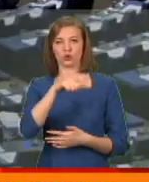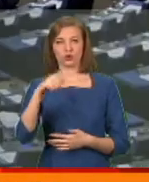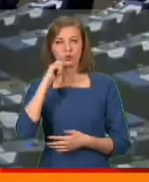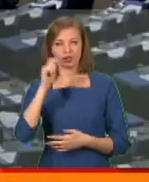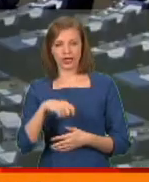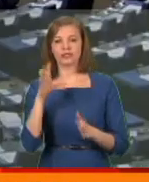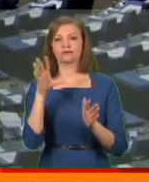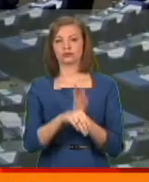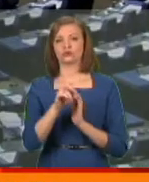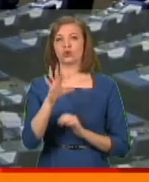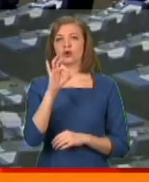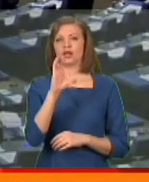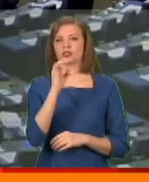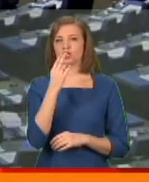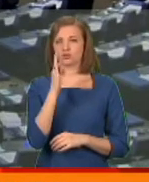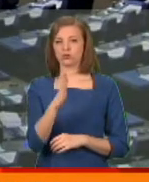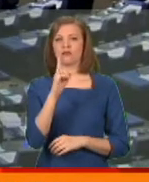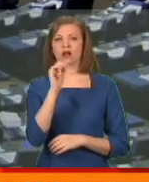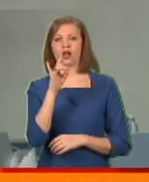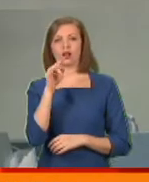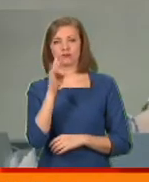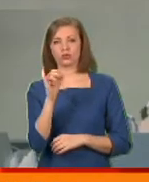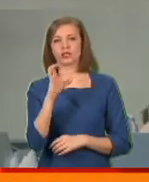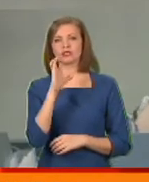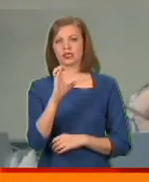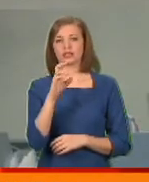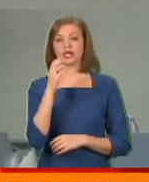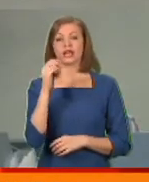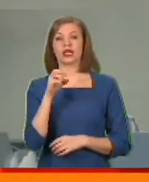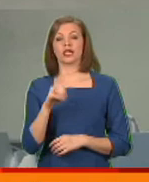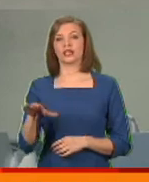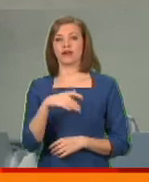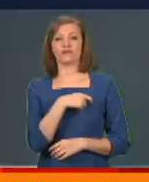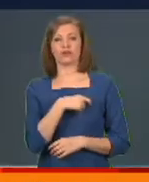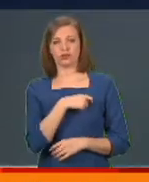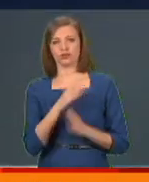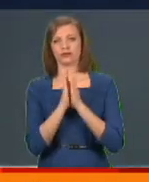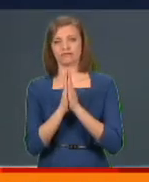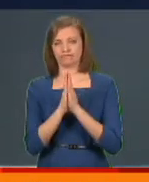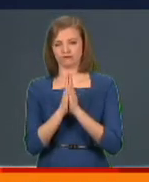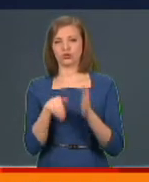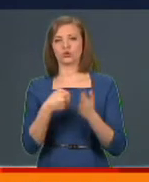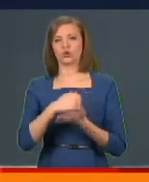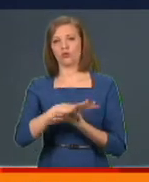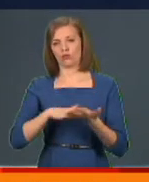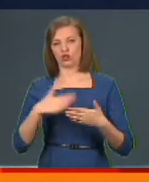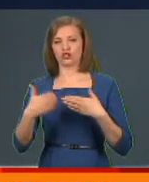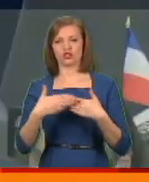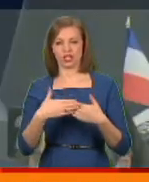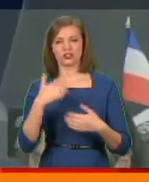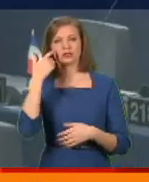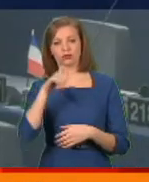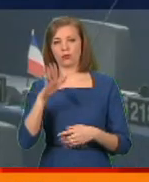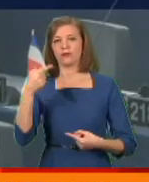України, серед них Олег Сенцов, Микола Карпюк і Станіслав Клих. Євродепутати також закликали до подальших санкцій. Зокрема,